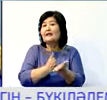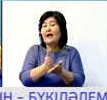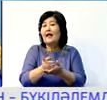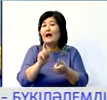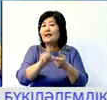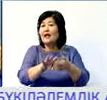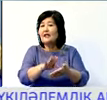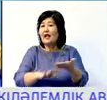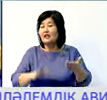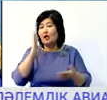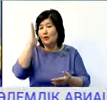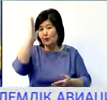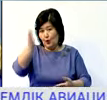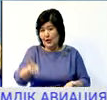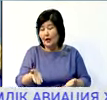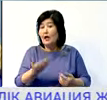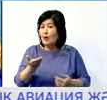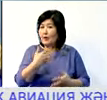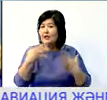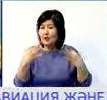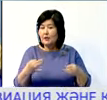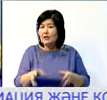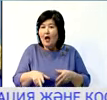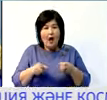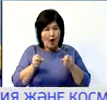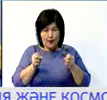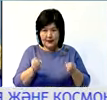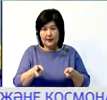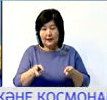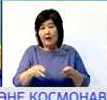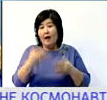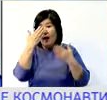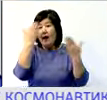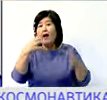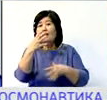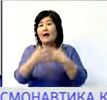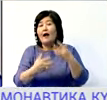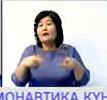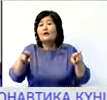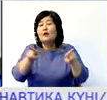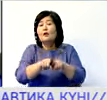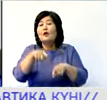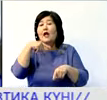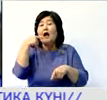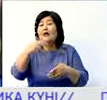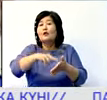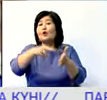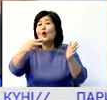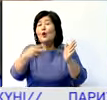жалғастыра беретін болады. Біз бейбітшілік пен қауіпсіздікті халықаралық құқық негізінде нығайтуды